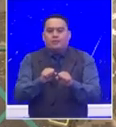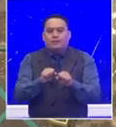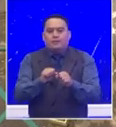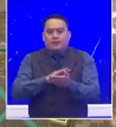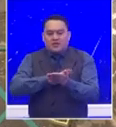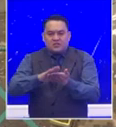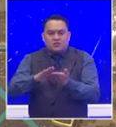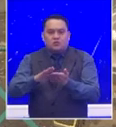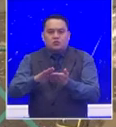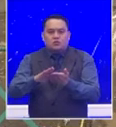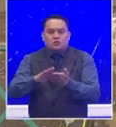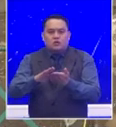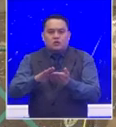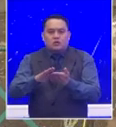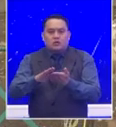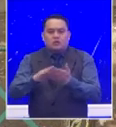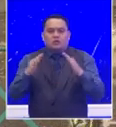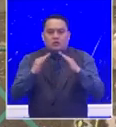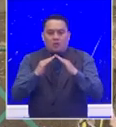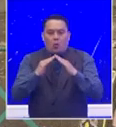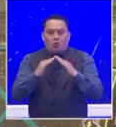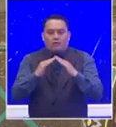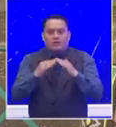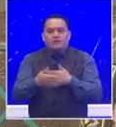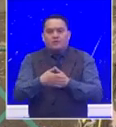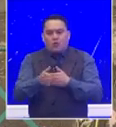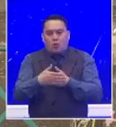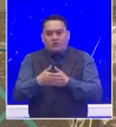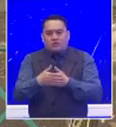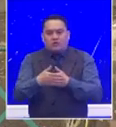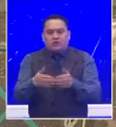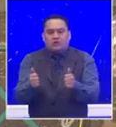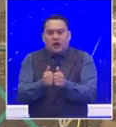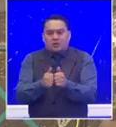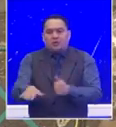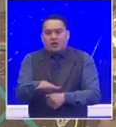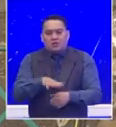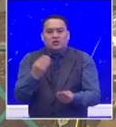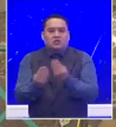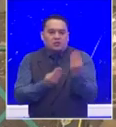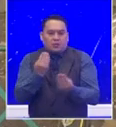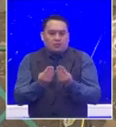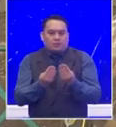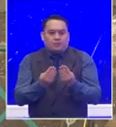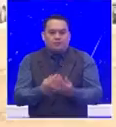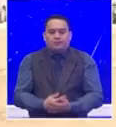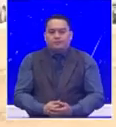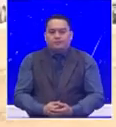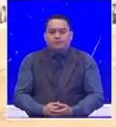дезинфекцию подъездов, жилых домов и прилегающих детских площадок и так